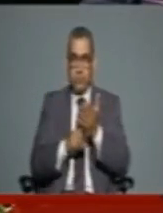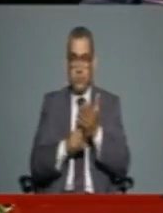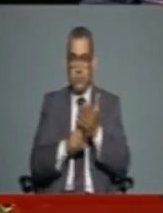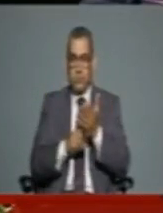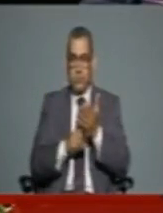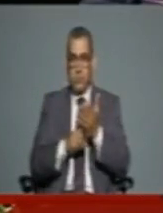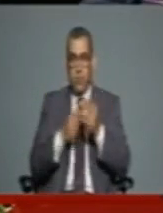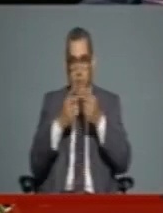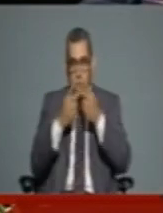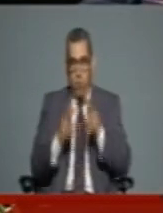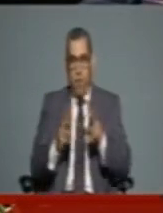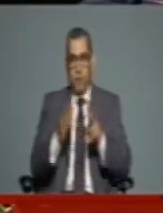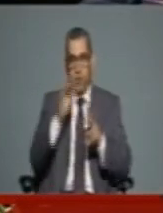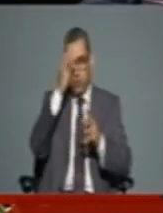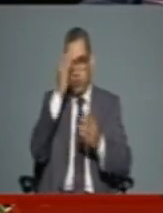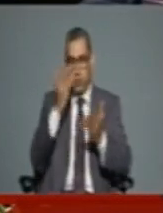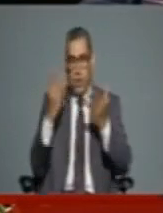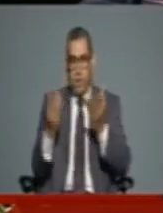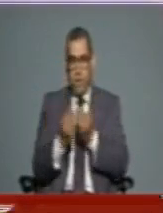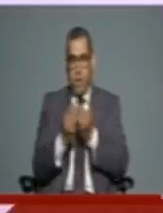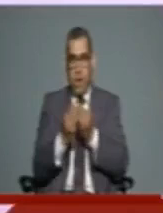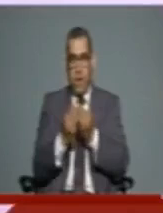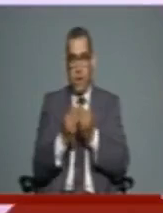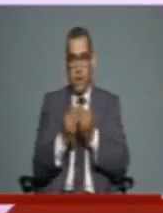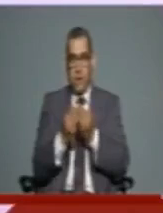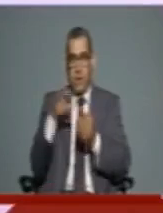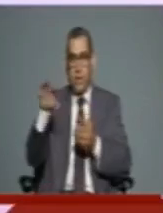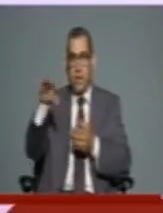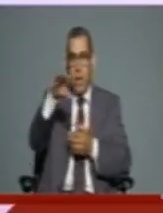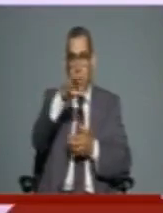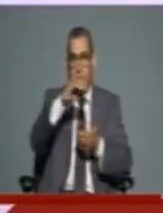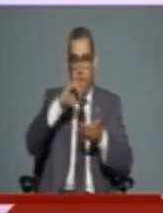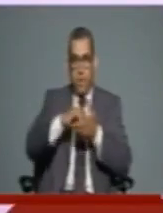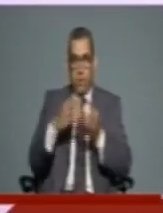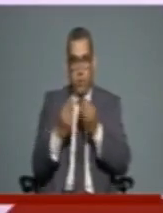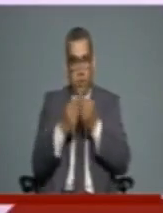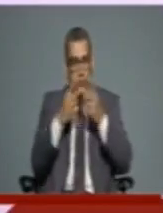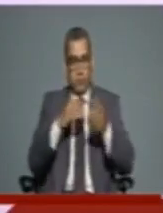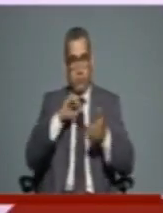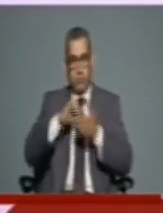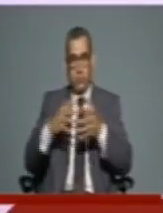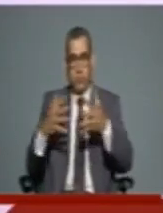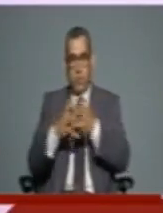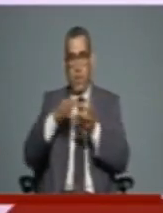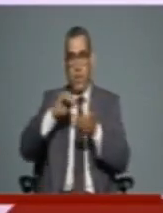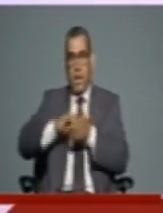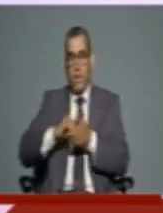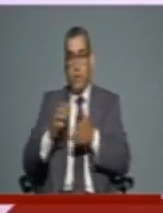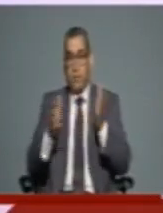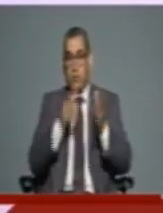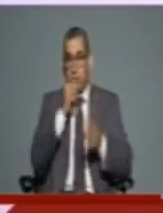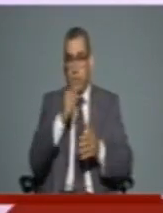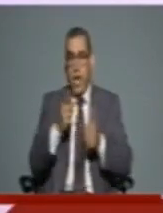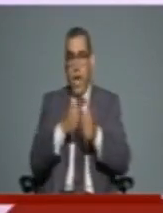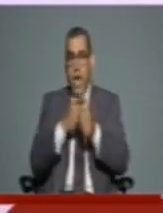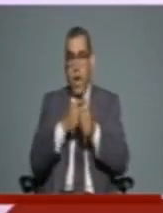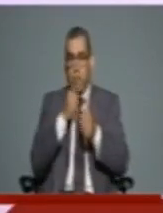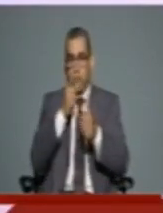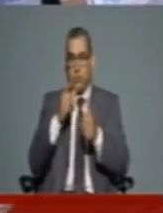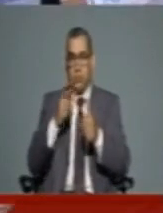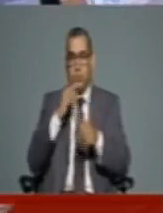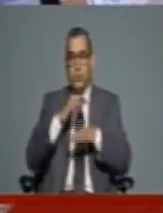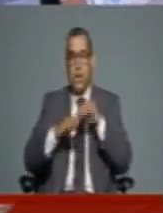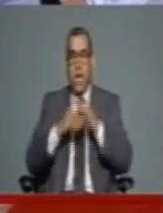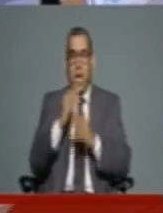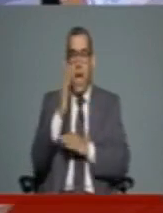الموافقة عليه مع الدول التي نتكلم معها. فده اول جزء في البنية الاساسية. الجزء